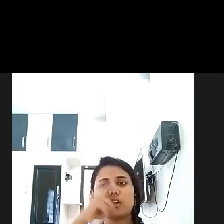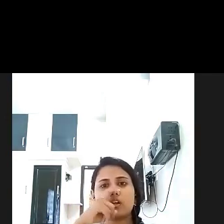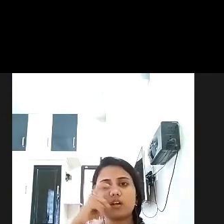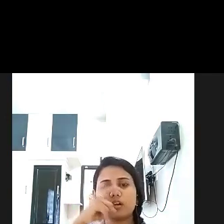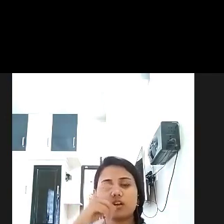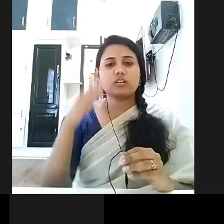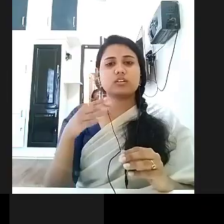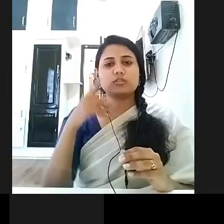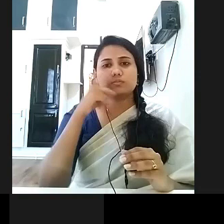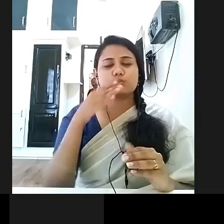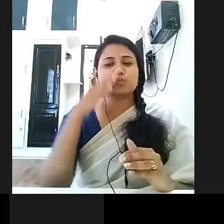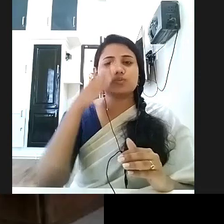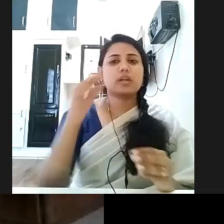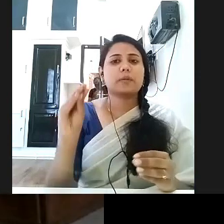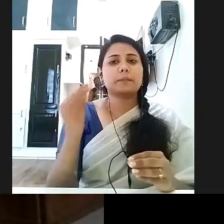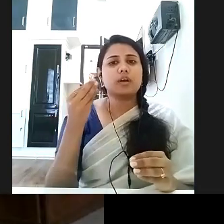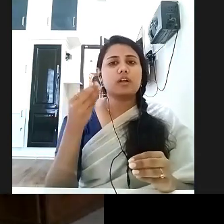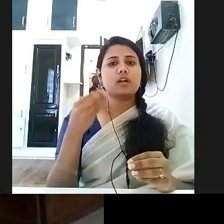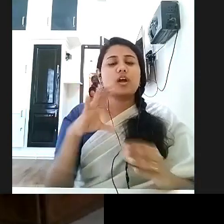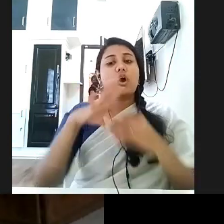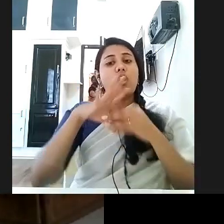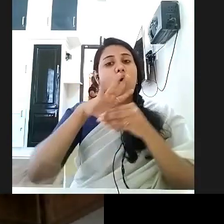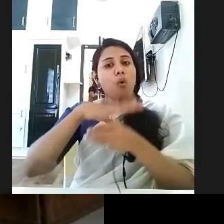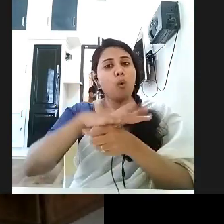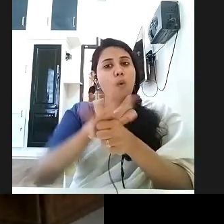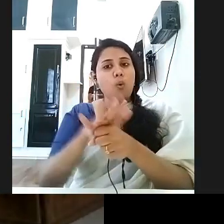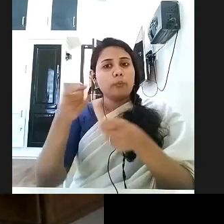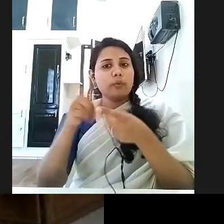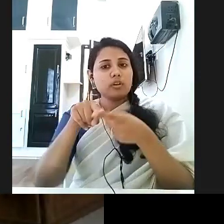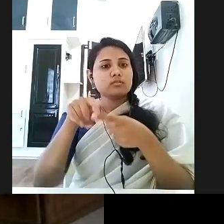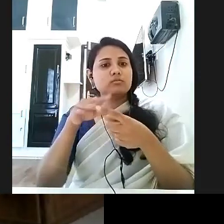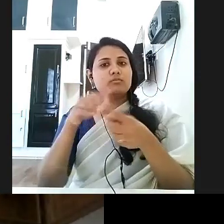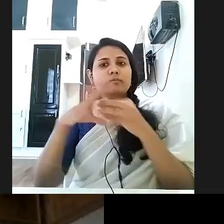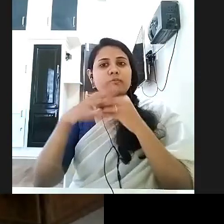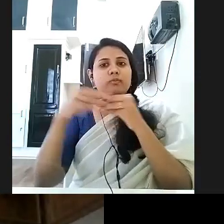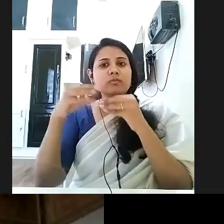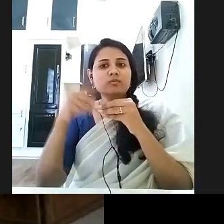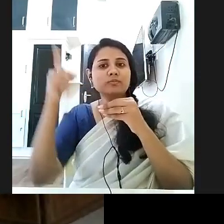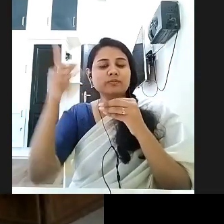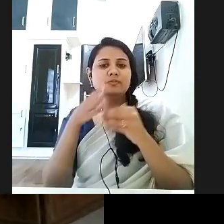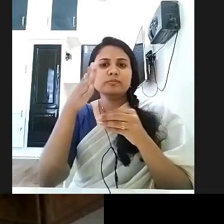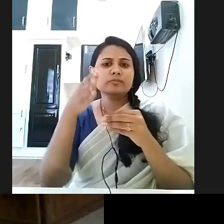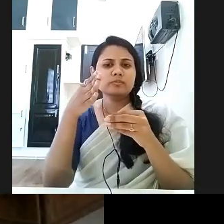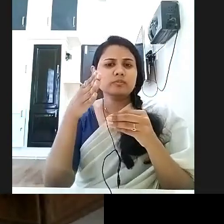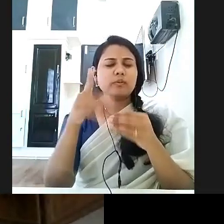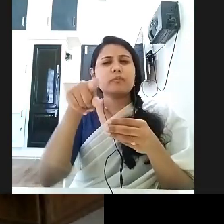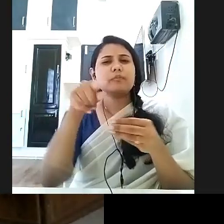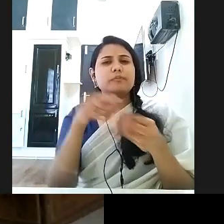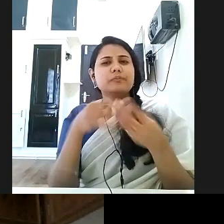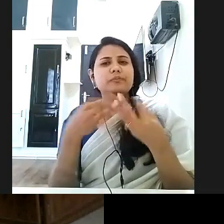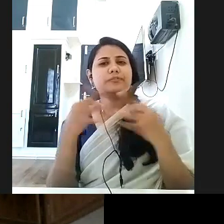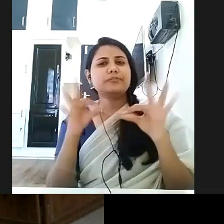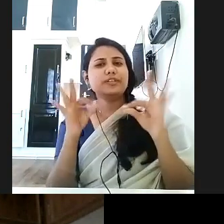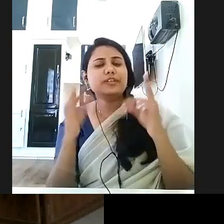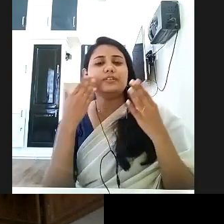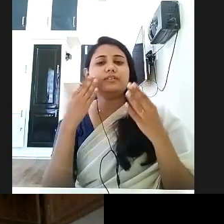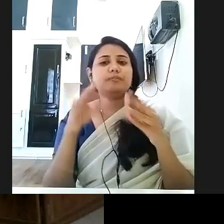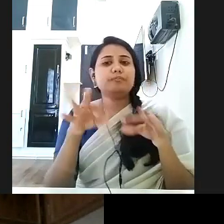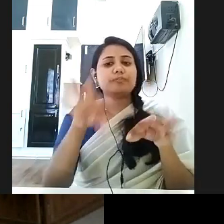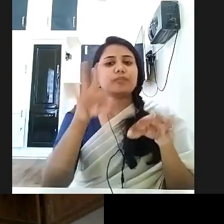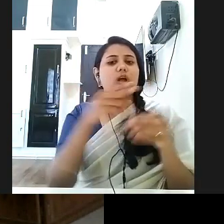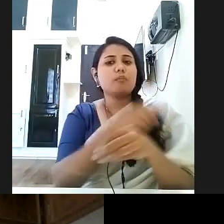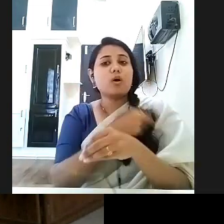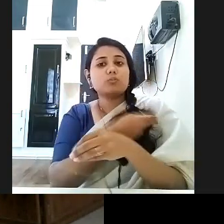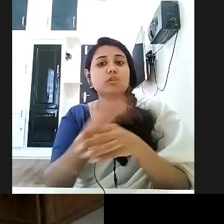സൗകര്യം ഉണ്ടാവുക. കാരണം ഇപ്പൊ ഈ കോവിഡ് കഴിയാതെ കുഴപ്പമില്ല. നോ പ്രോബ്ലം. ആഴ്ചയിൽ ഏത് ദിവസം ഉണ്ടാവുക മാഡം? ഞാൻ പറയാം നമ്പർ ഞാൻ ഷെയർ ചെയ്യാം.